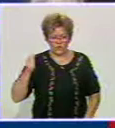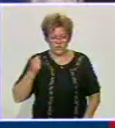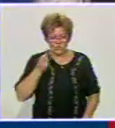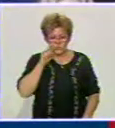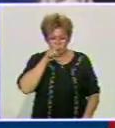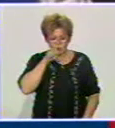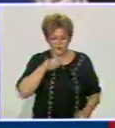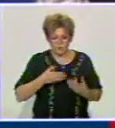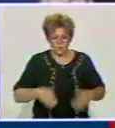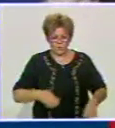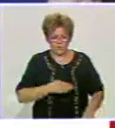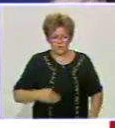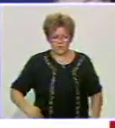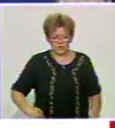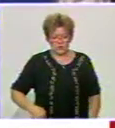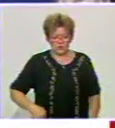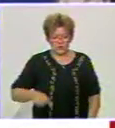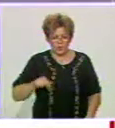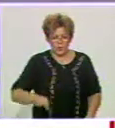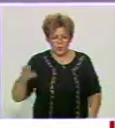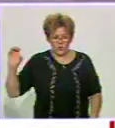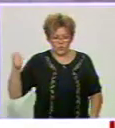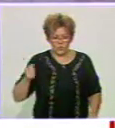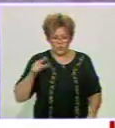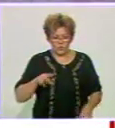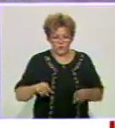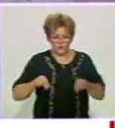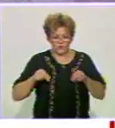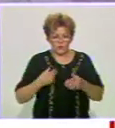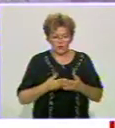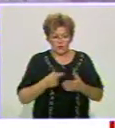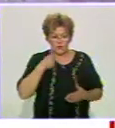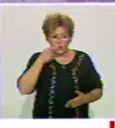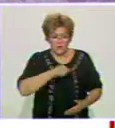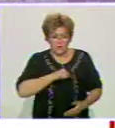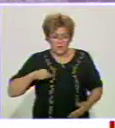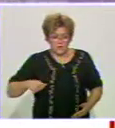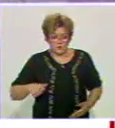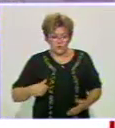mandatul. Edilul este în concediu și nu a fost găsit în cadrul primăriei pentru a-și spune punctul de vedere cu privire la situație.